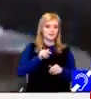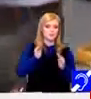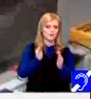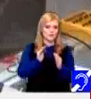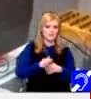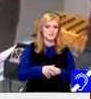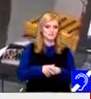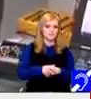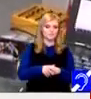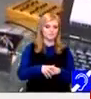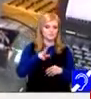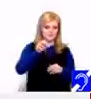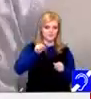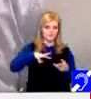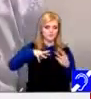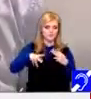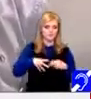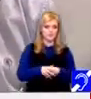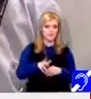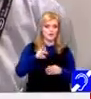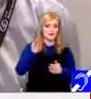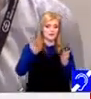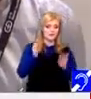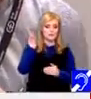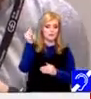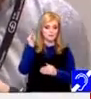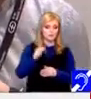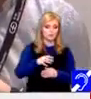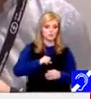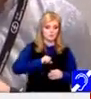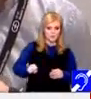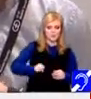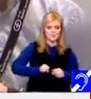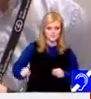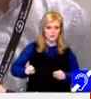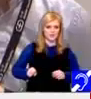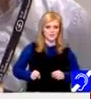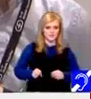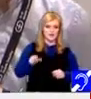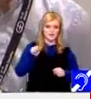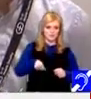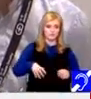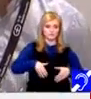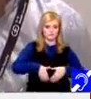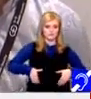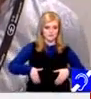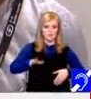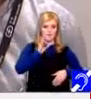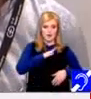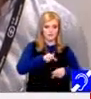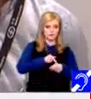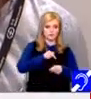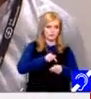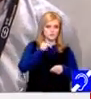that whenever you measure it, you can actually see over here. So as the baby pushes on the outside of the belly, we're able to pick up baby kicks and give that to mom